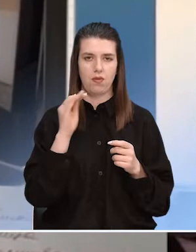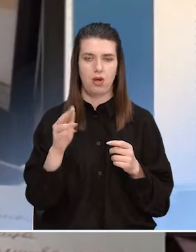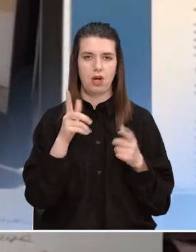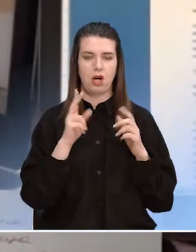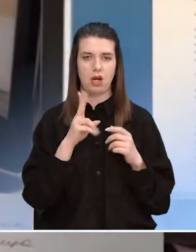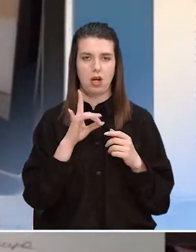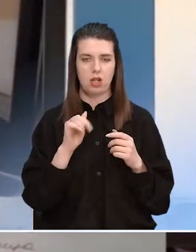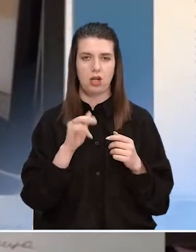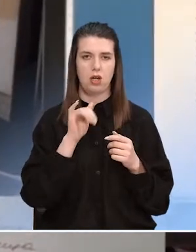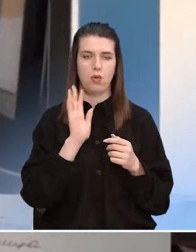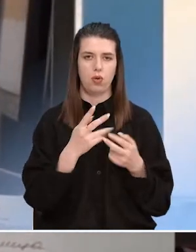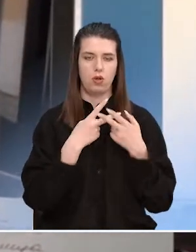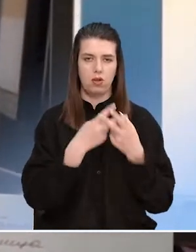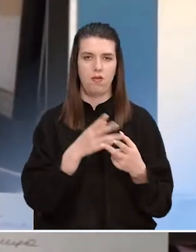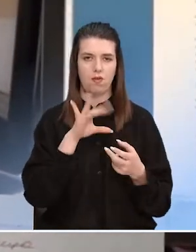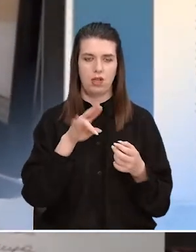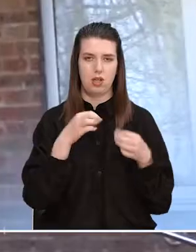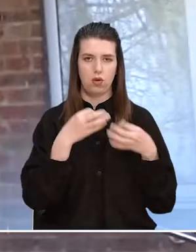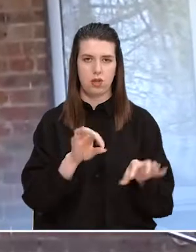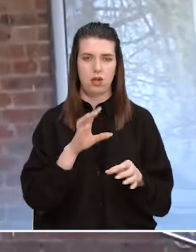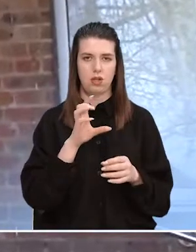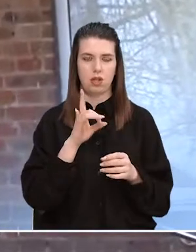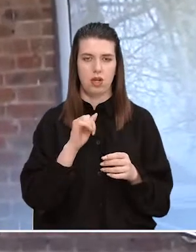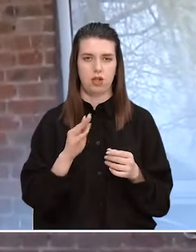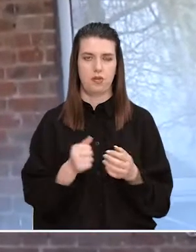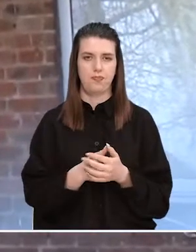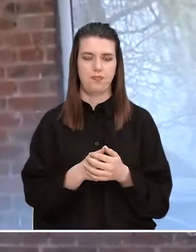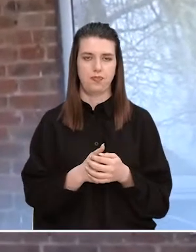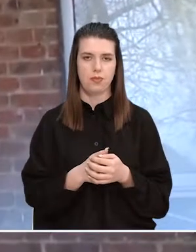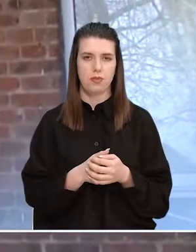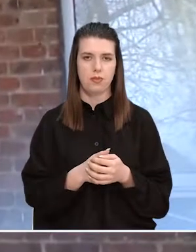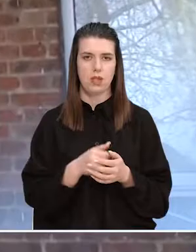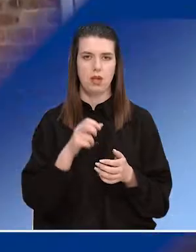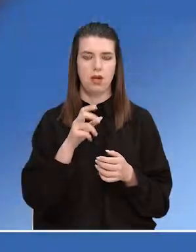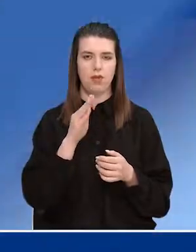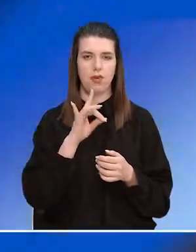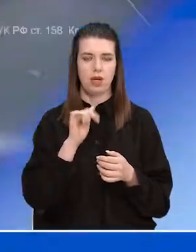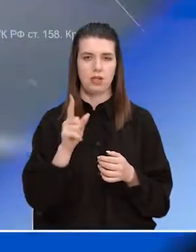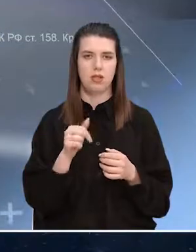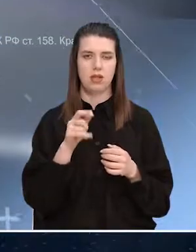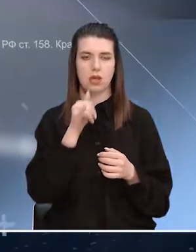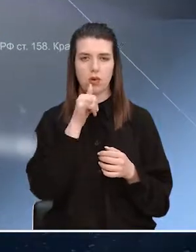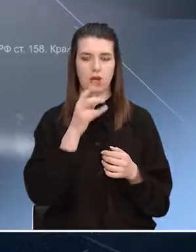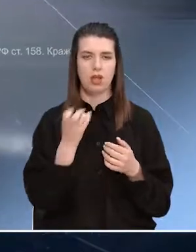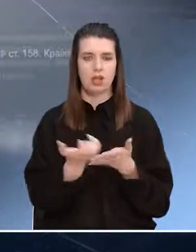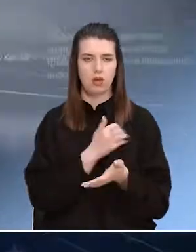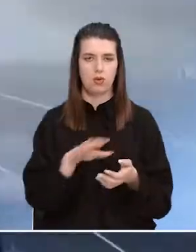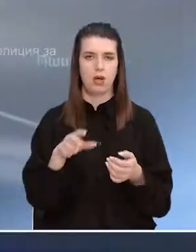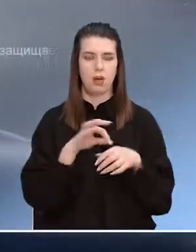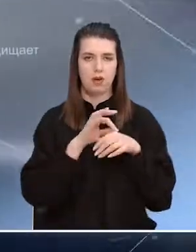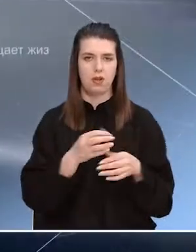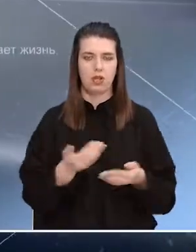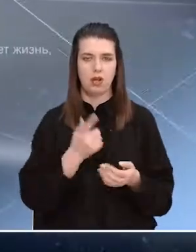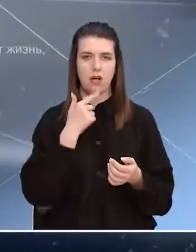кодекса российской федерации кража ему избрана мера пресечения в виде заключения под стражу банальная фраза а